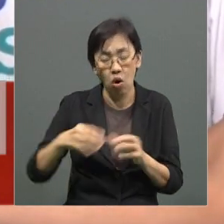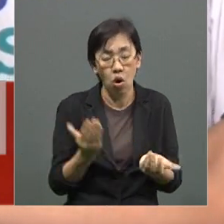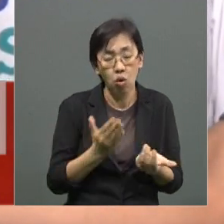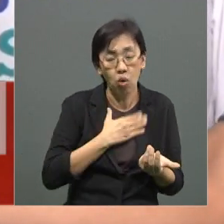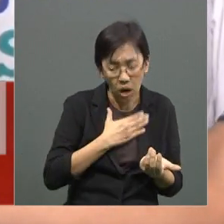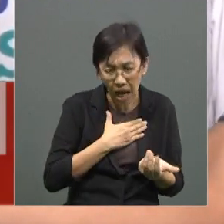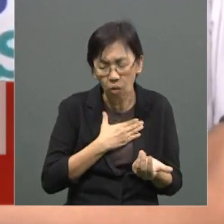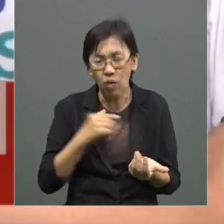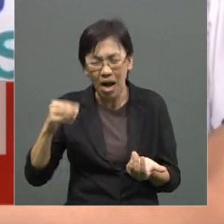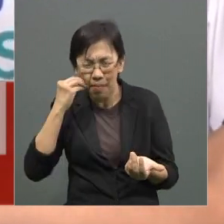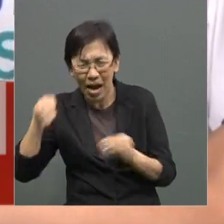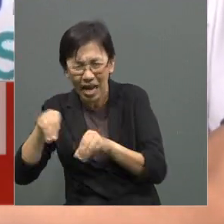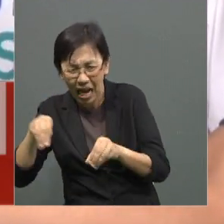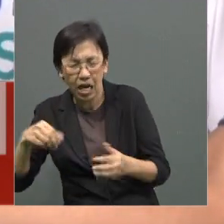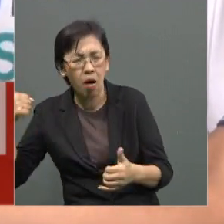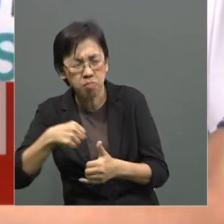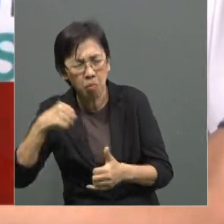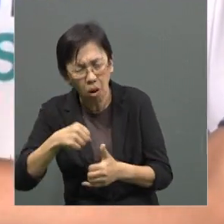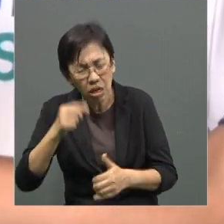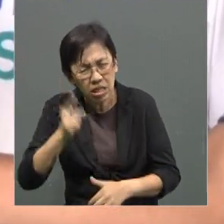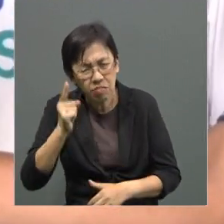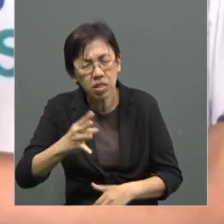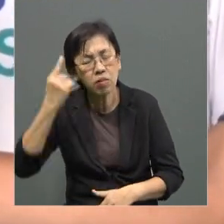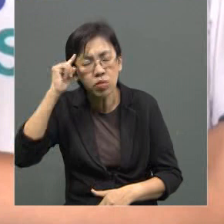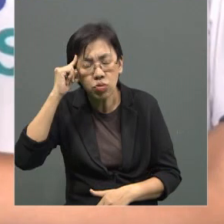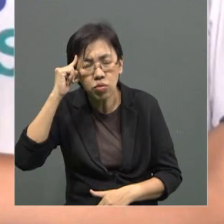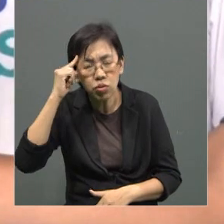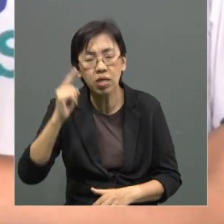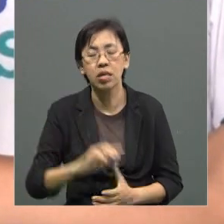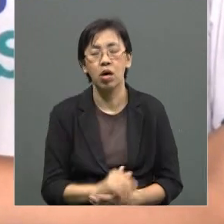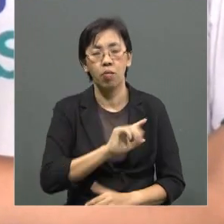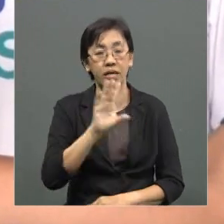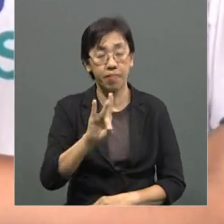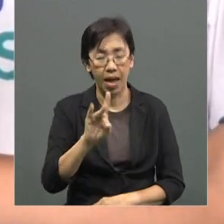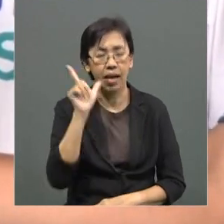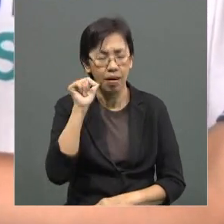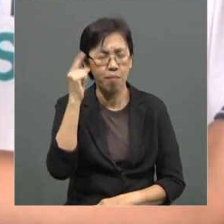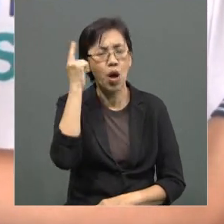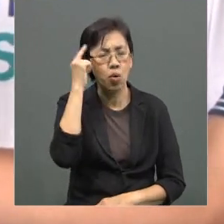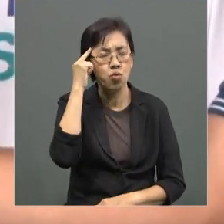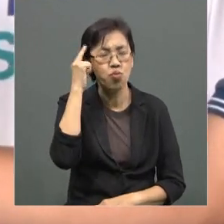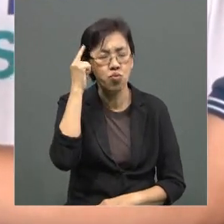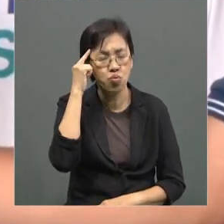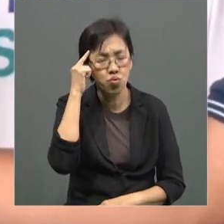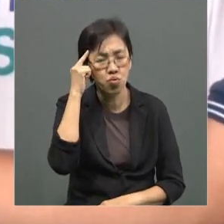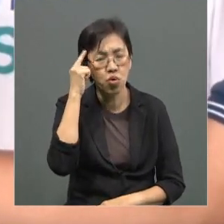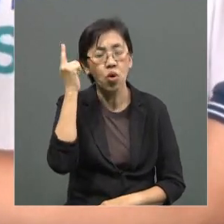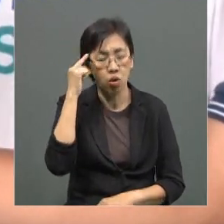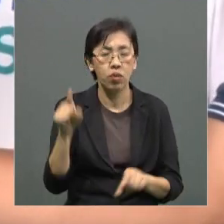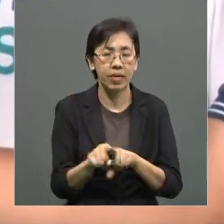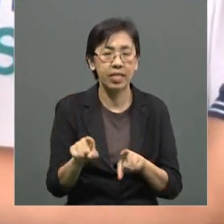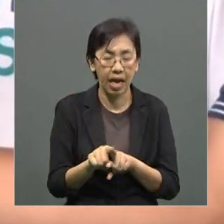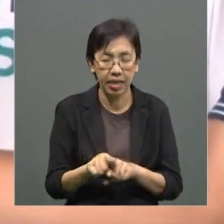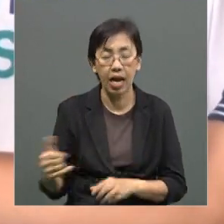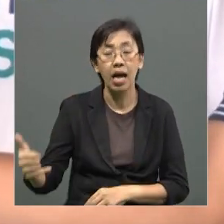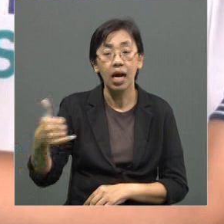เราก็ไม่รู้ว่ามันจริงแค่ไหนแต่คือวันนั้นวันที่8ค่ะที่แม่ทราบเรื่องอะเขาก็ทราบพร้อมกับแม่แล้วเขาก็